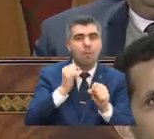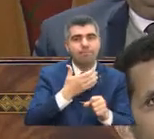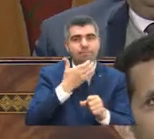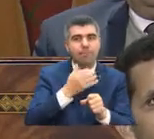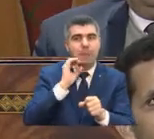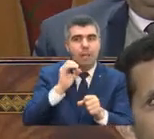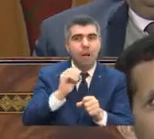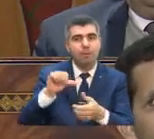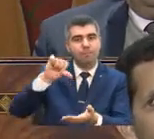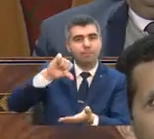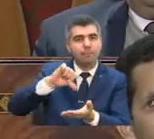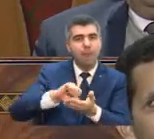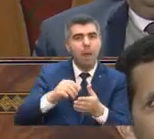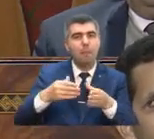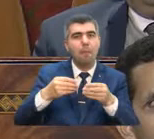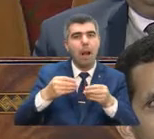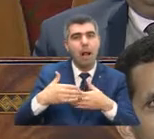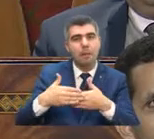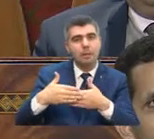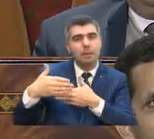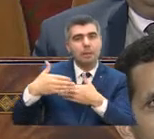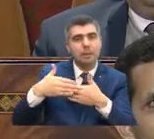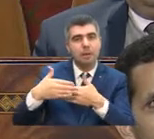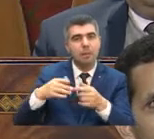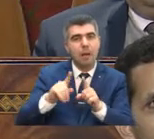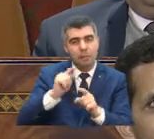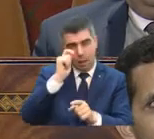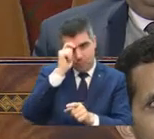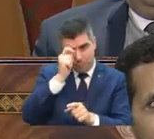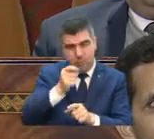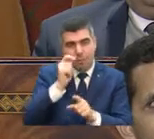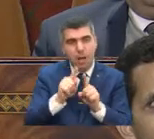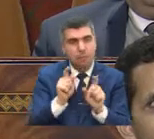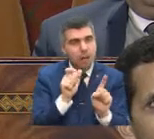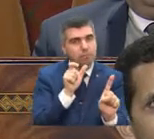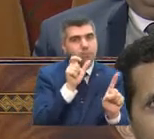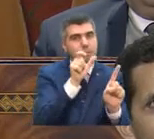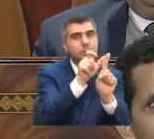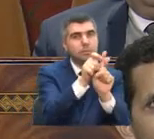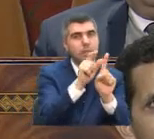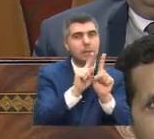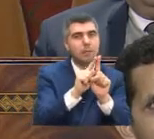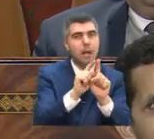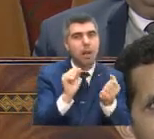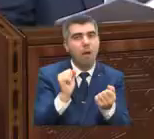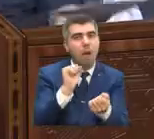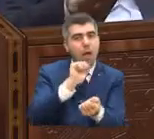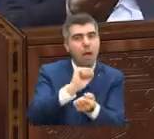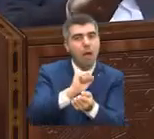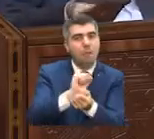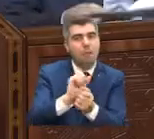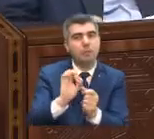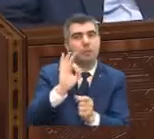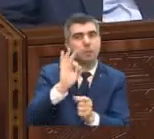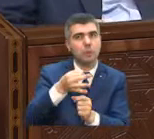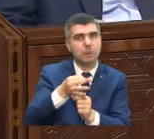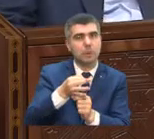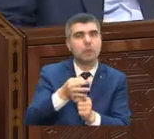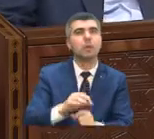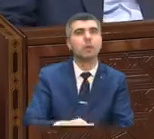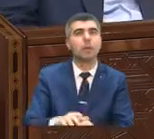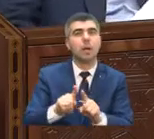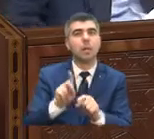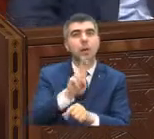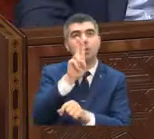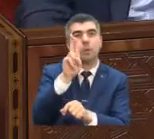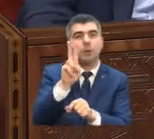إمليل، وننوه بجهود المصالح الأمنية التي ألقت القبض على المشتبه فيهم وإحالتهم على العدالة. نسائلكم